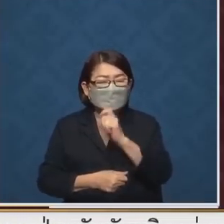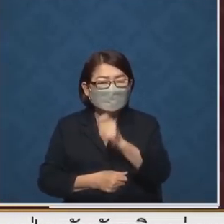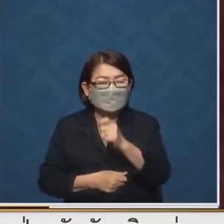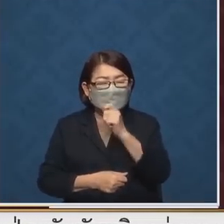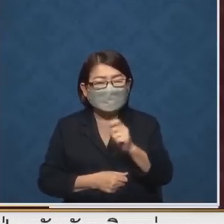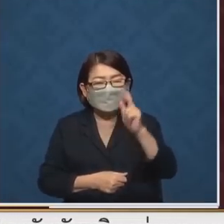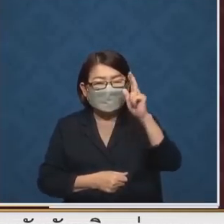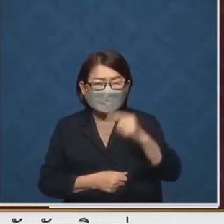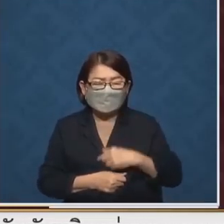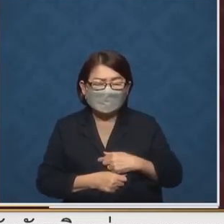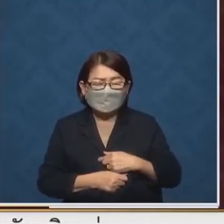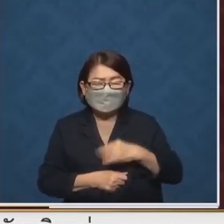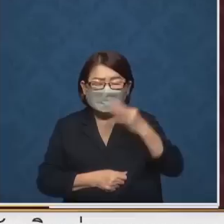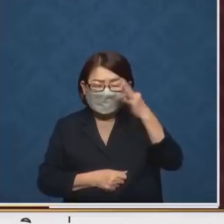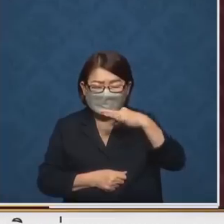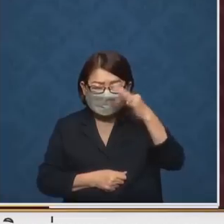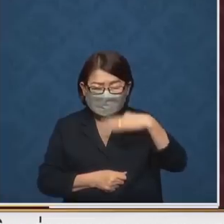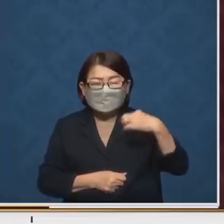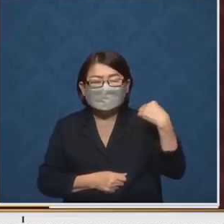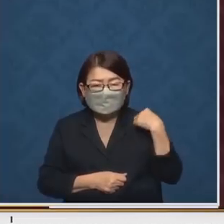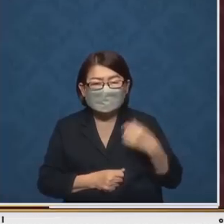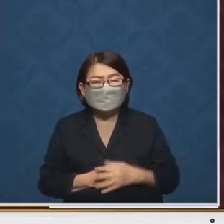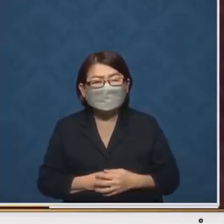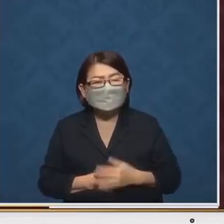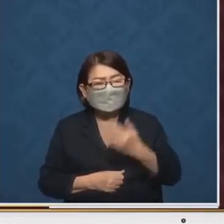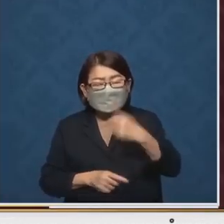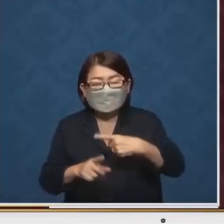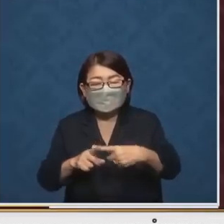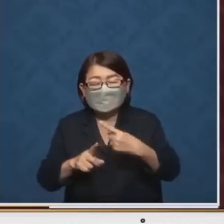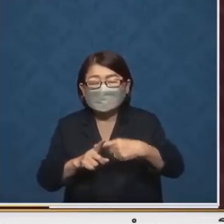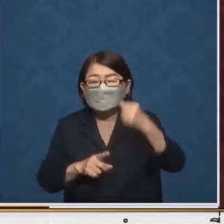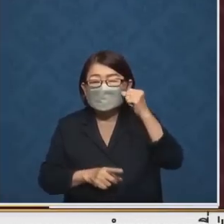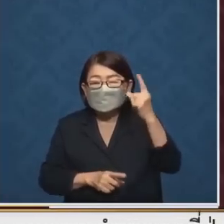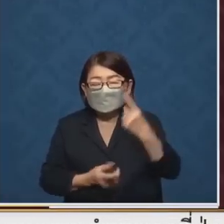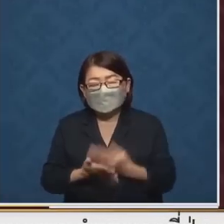ผมยน้ำตาซึมเลยเขาบอกว่าเช้าลดมา 1 วัน